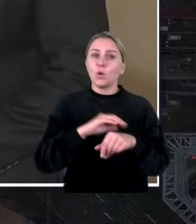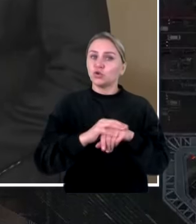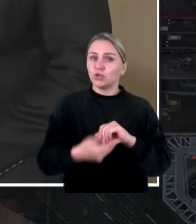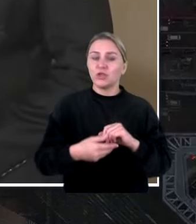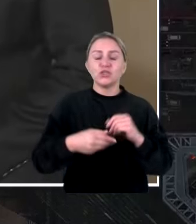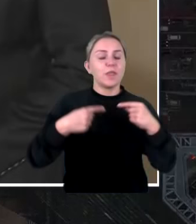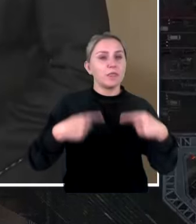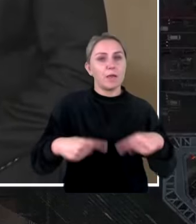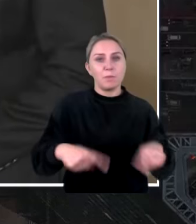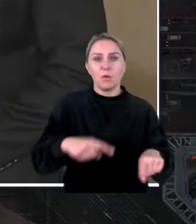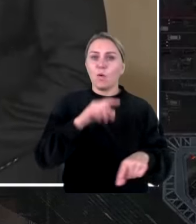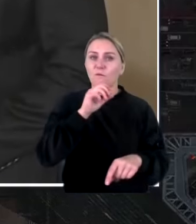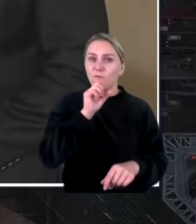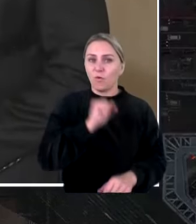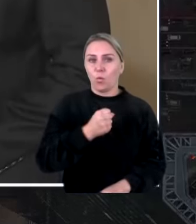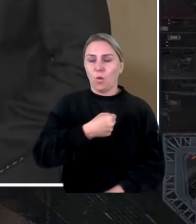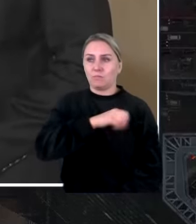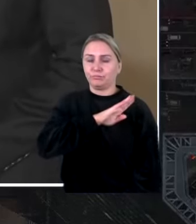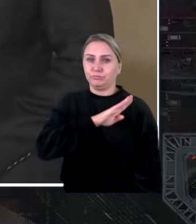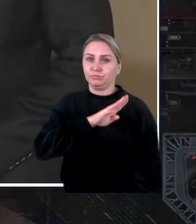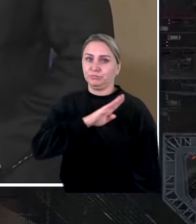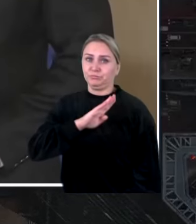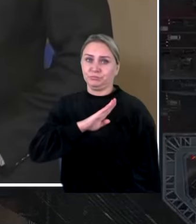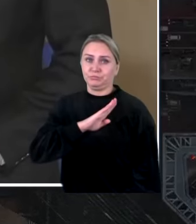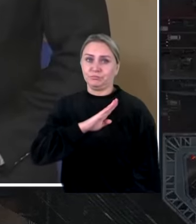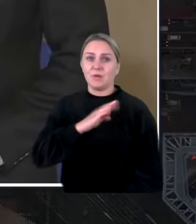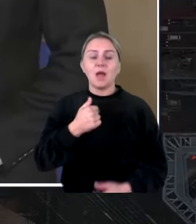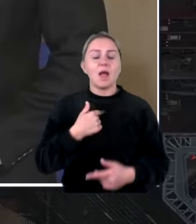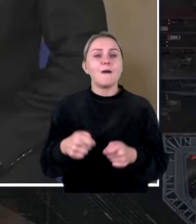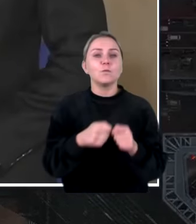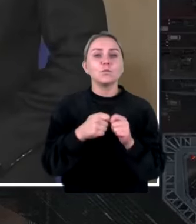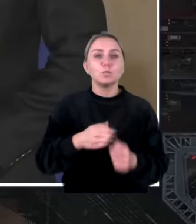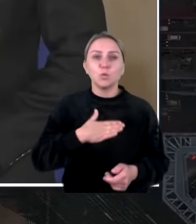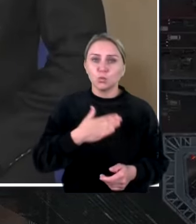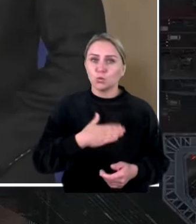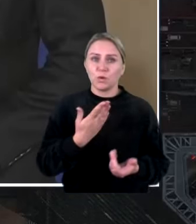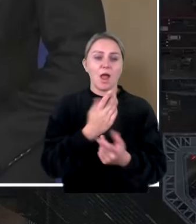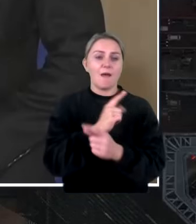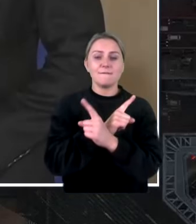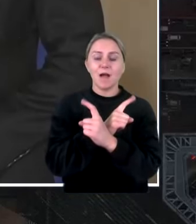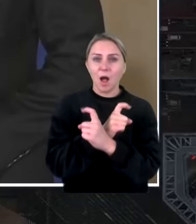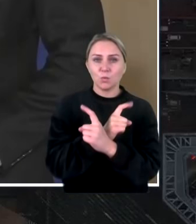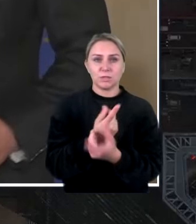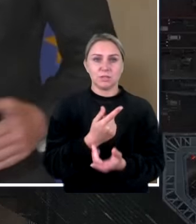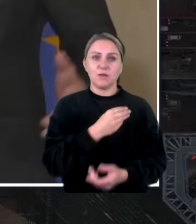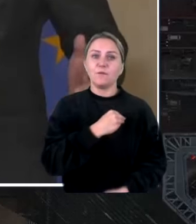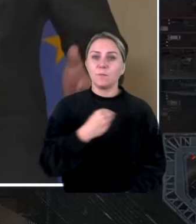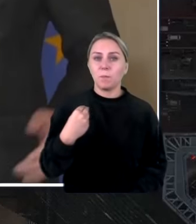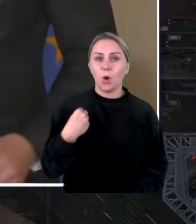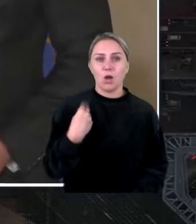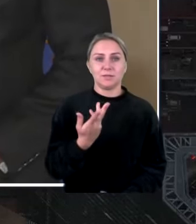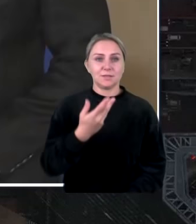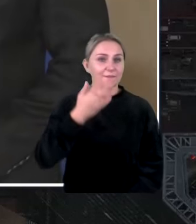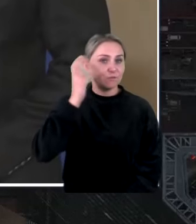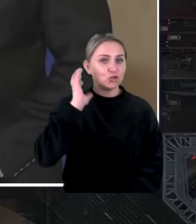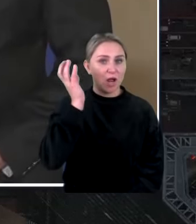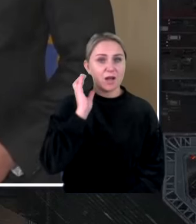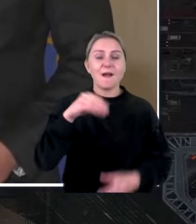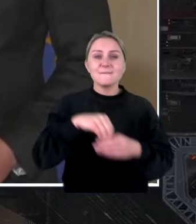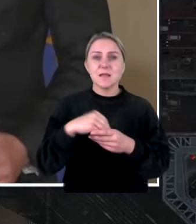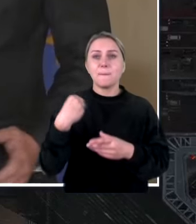Chciałbym tutaj wyrazić wielkie współczucie i żal, że zarówno w Austrii, jak i w Polsce i w Czechach były ofiary śmiertelne